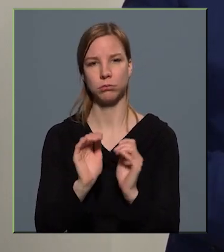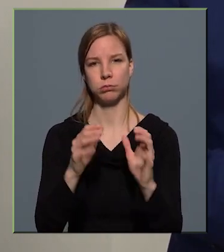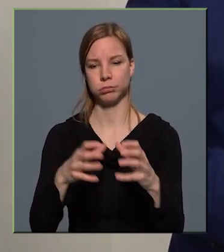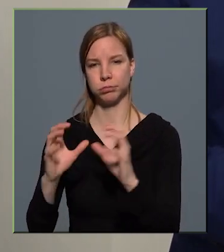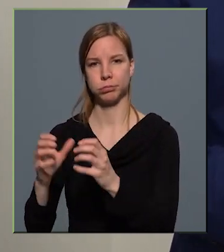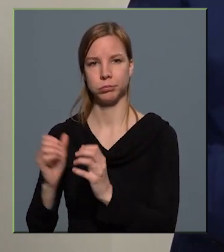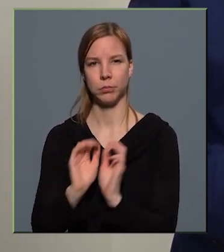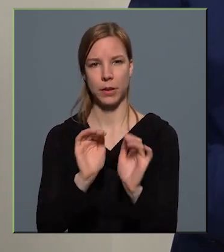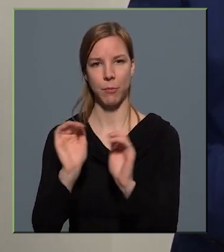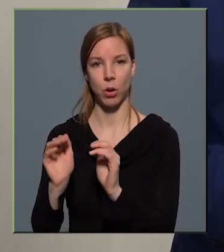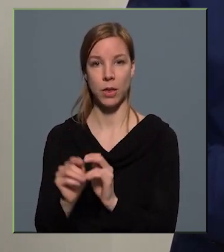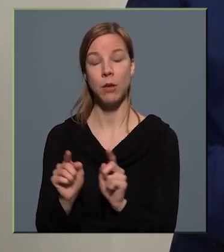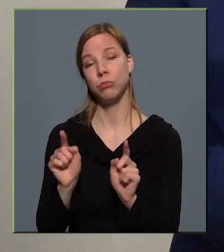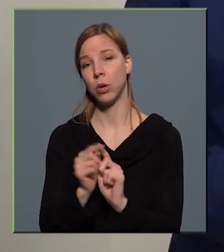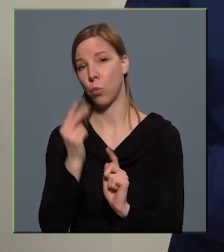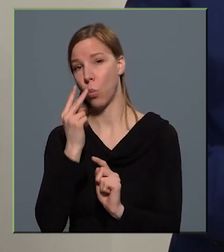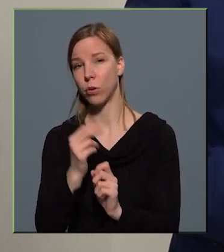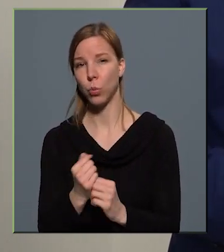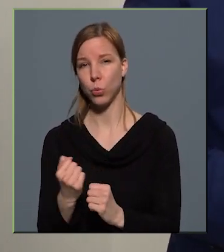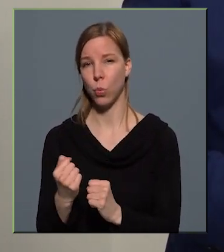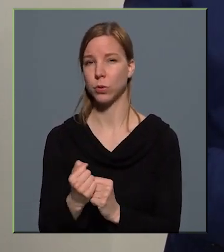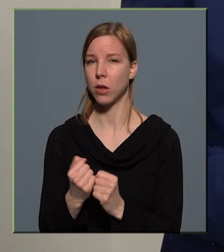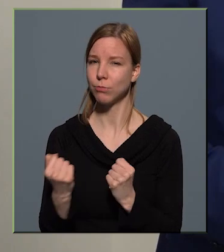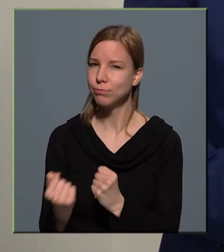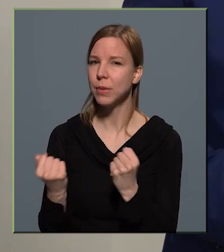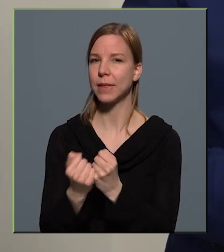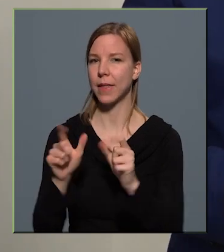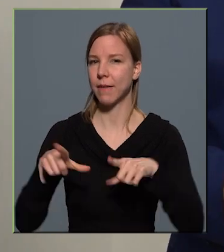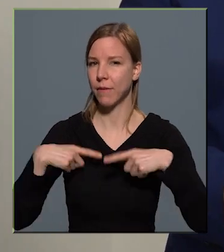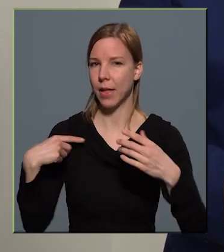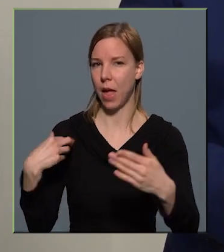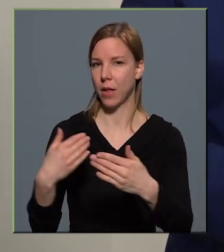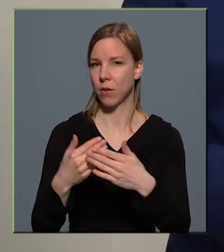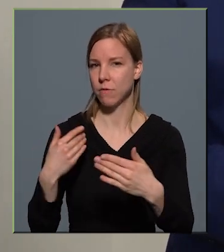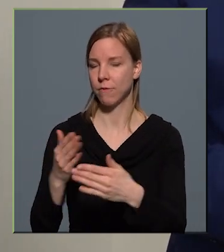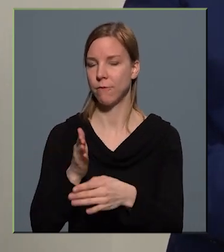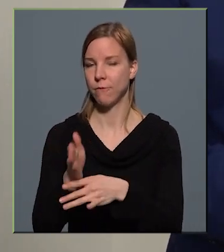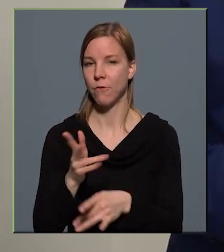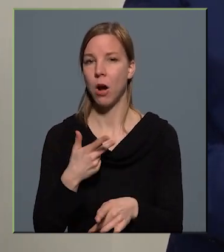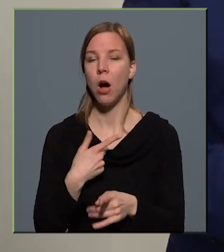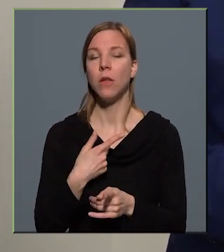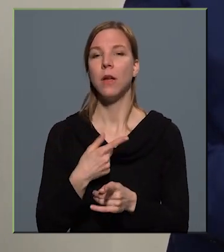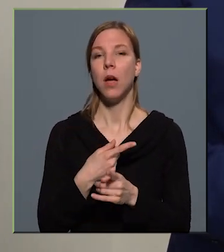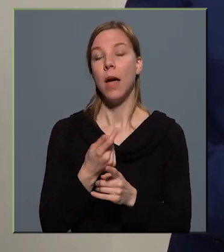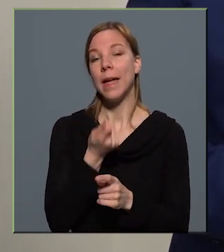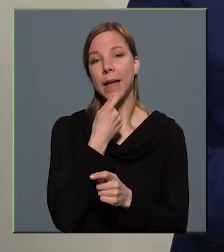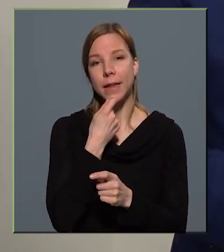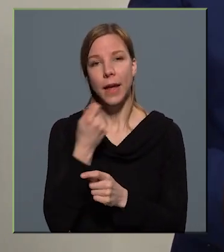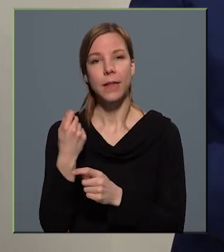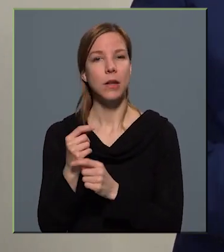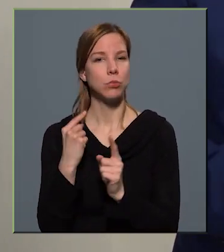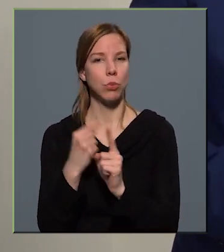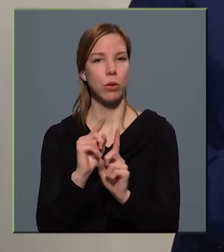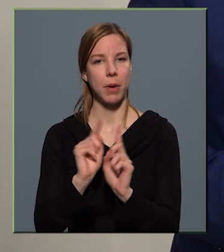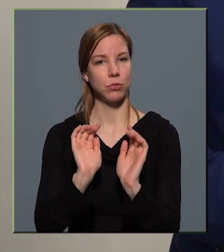intenzív élet folyik, és az idősek mind a mellett, hogy étkezést és egyéb támogatást is kapnak,